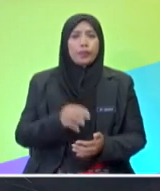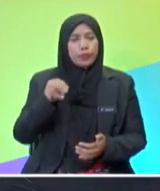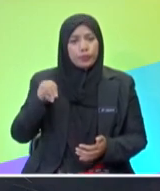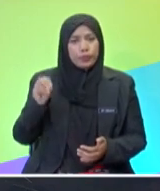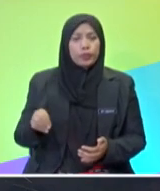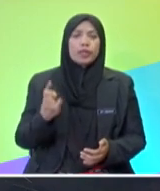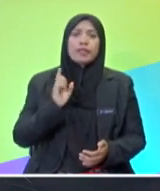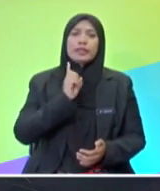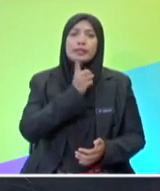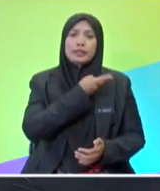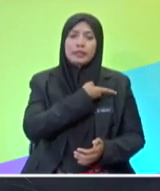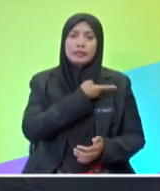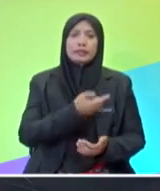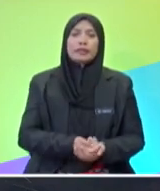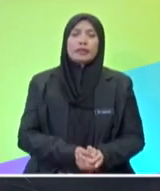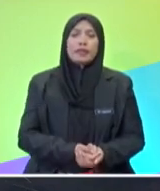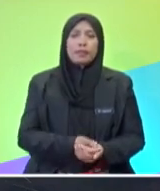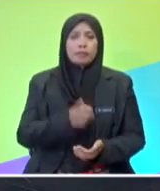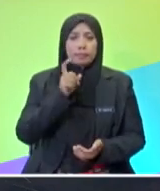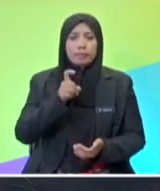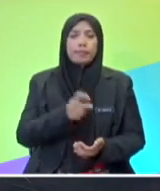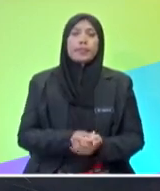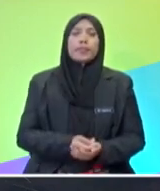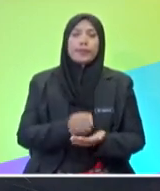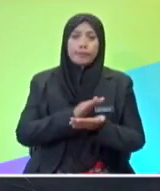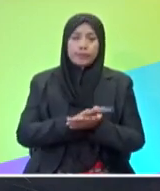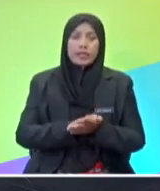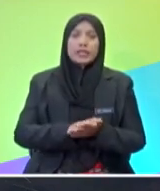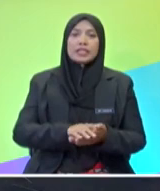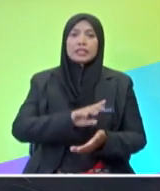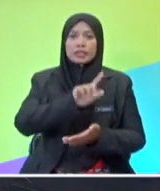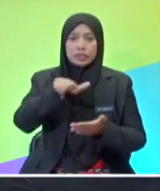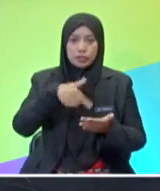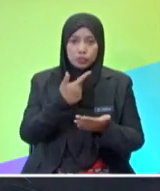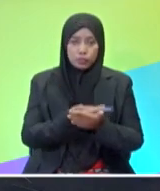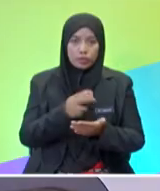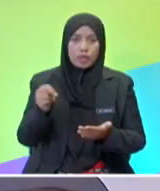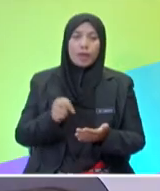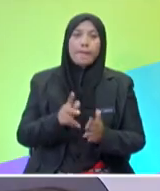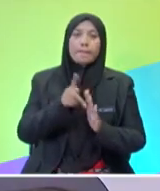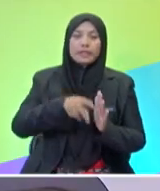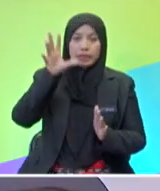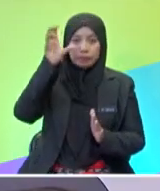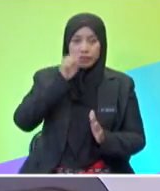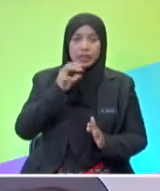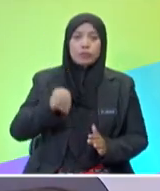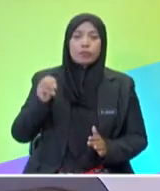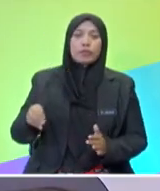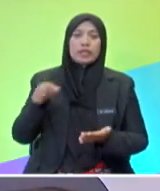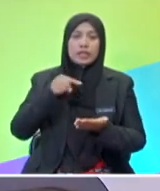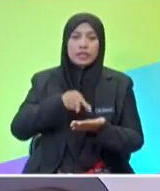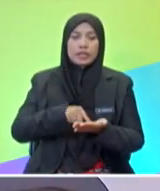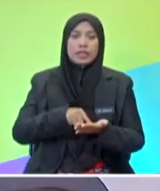mana prestasi keseluruhan mereka pada hari ini Ustazah? Baiklah, secara keseluruhan pencapaian murid-murid ni, Ustazah nak